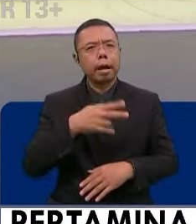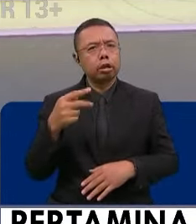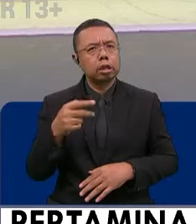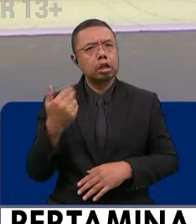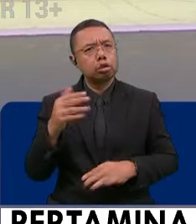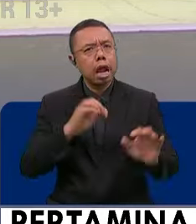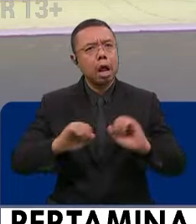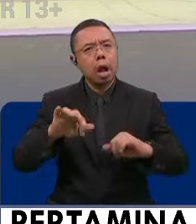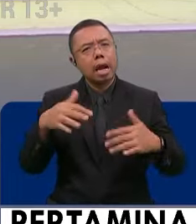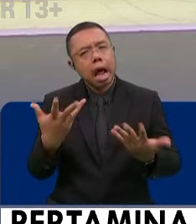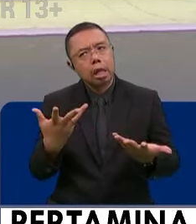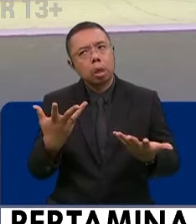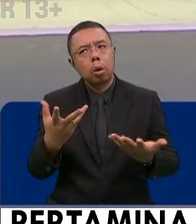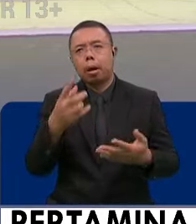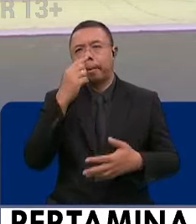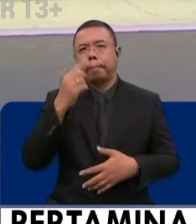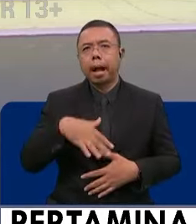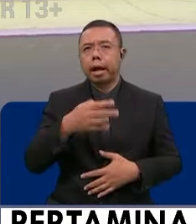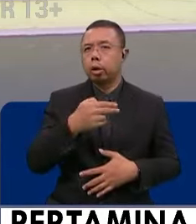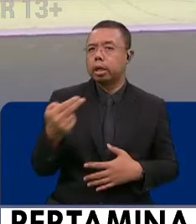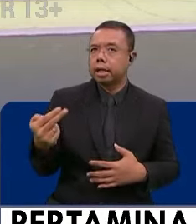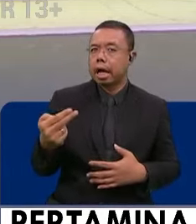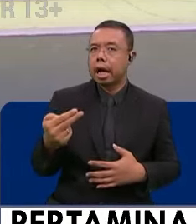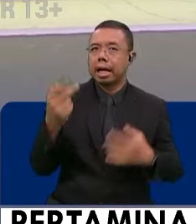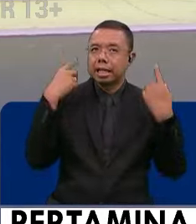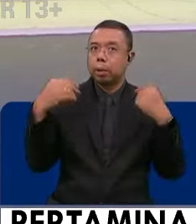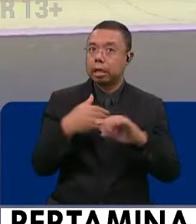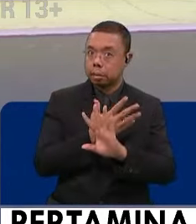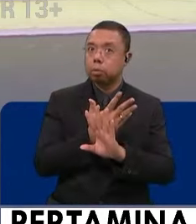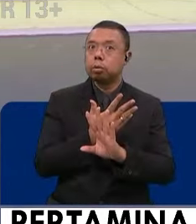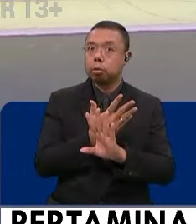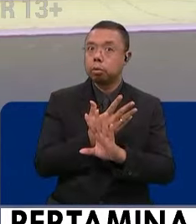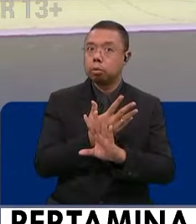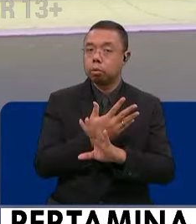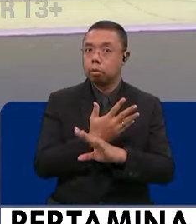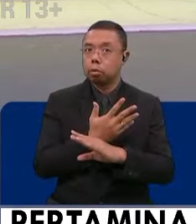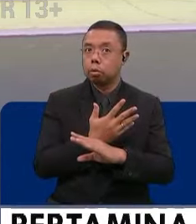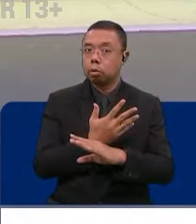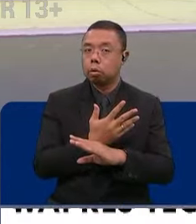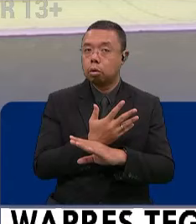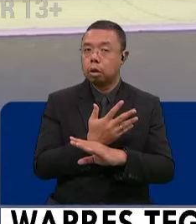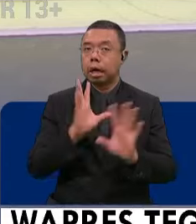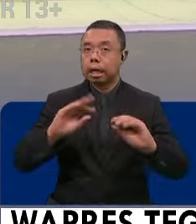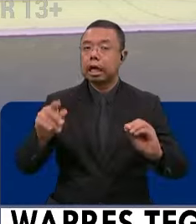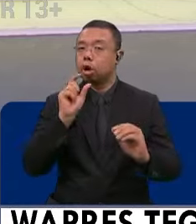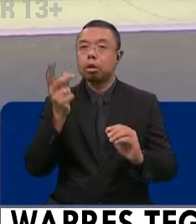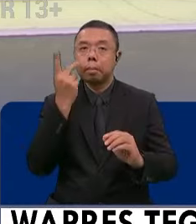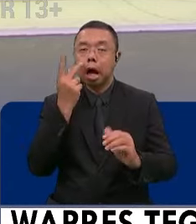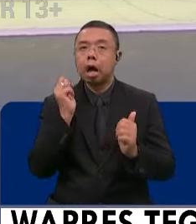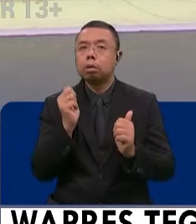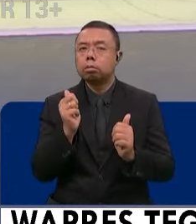atau apa yang juga Bank Indonesia Jawa Timur ya, kalau saya boleh bilang, melakukan untuk menjaga